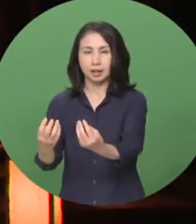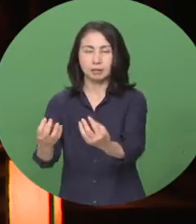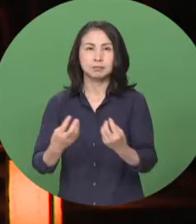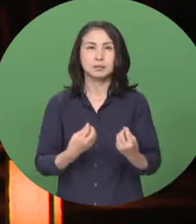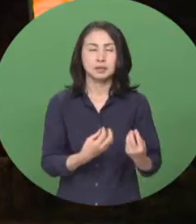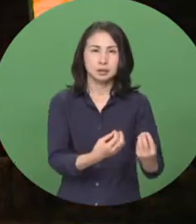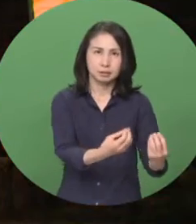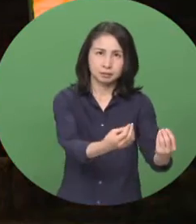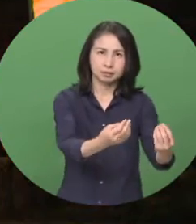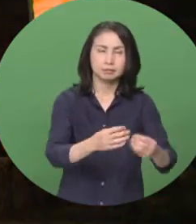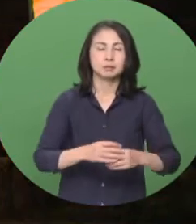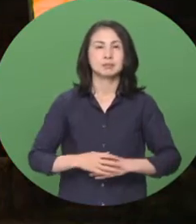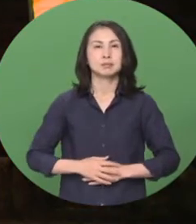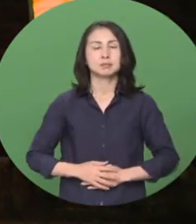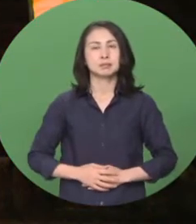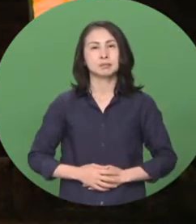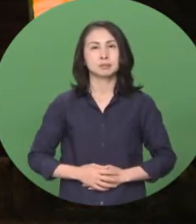ます。